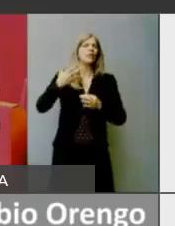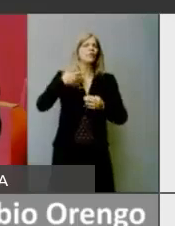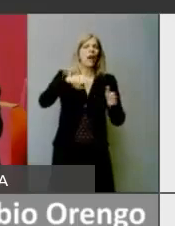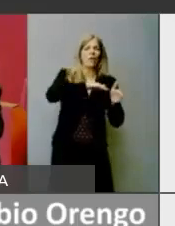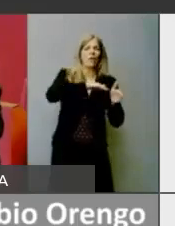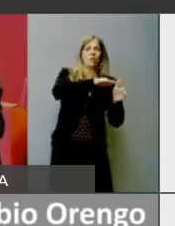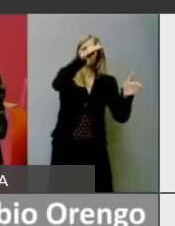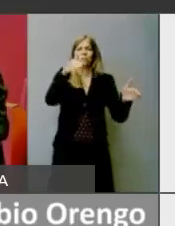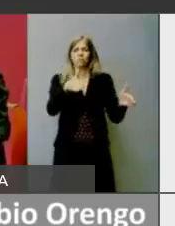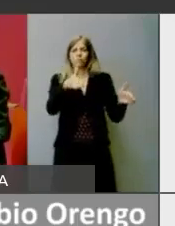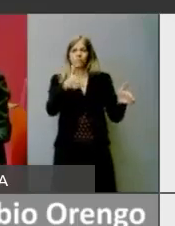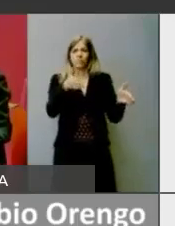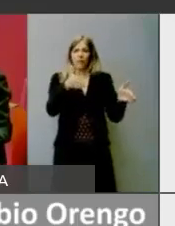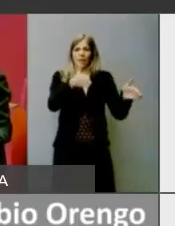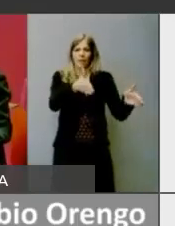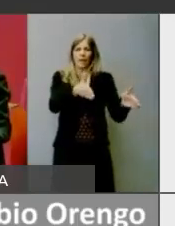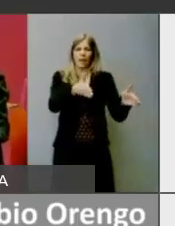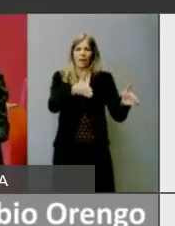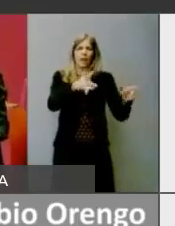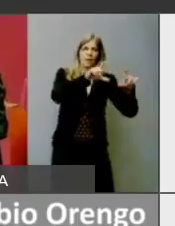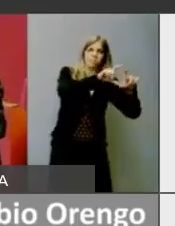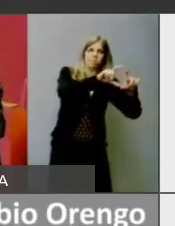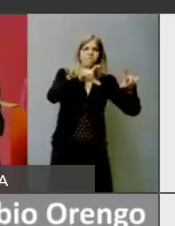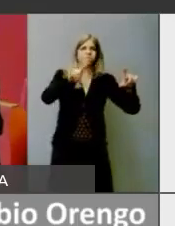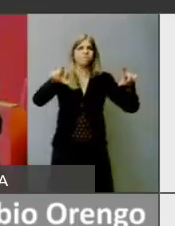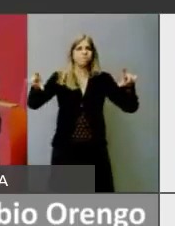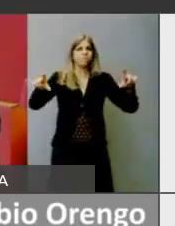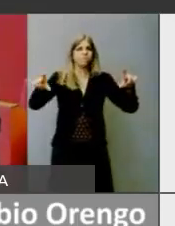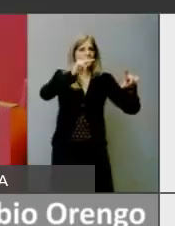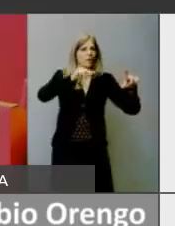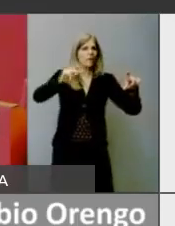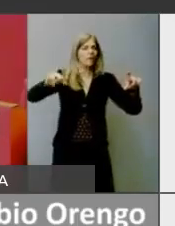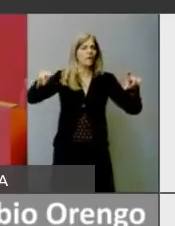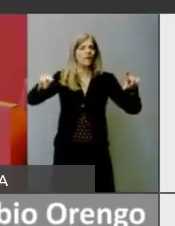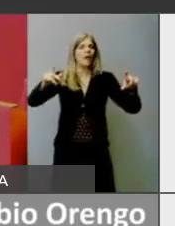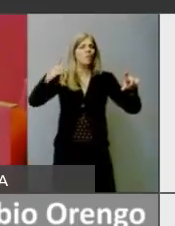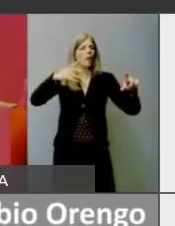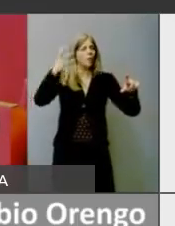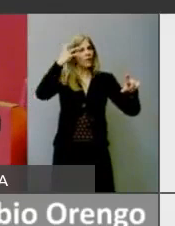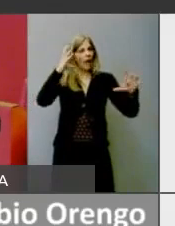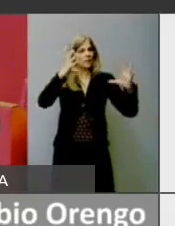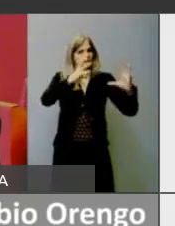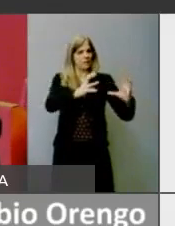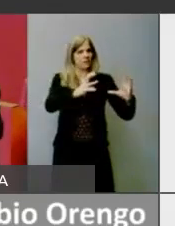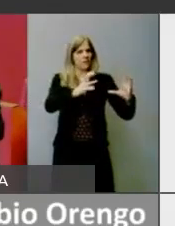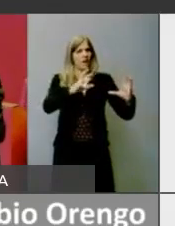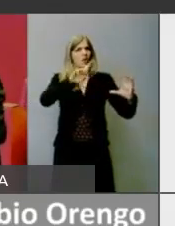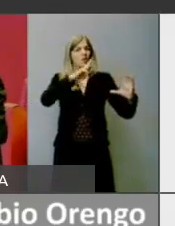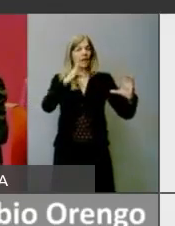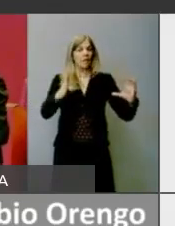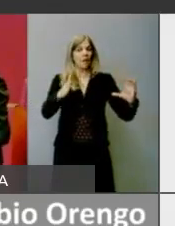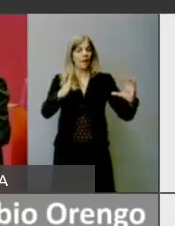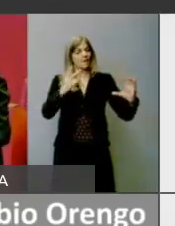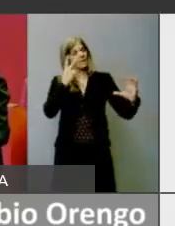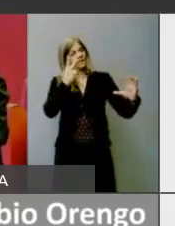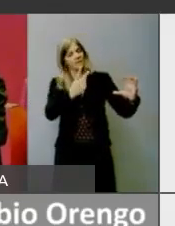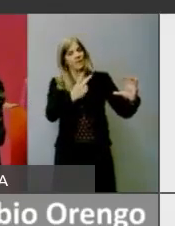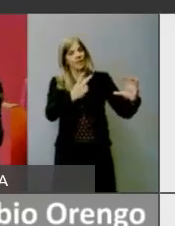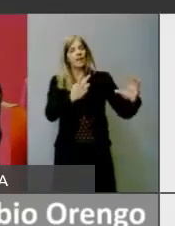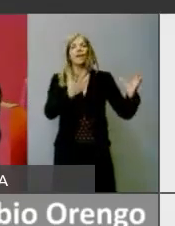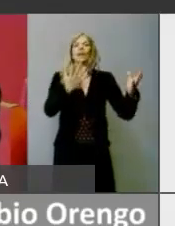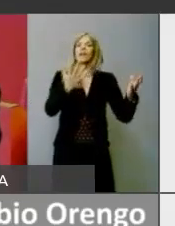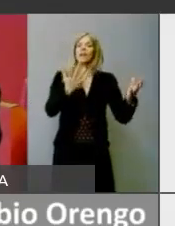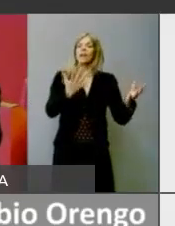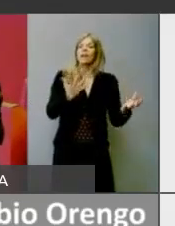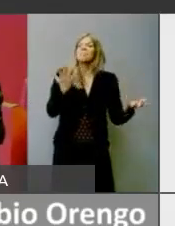sopra proprio l'effigie scolpita del capo di Rosanna Benzi, che se questo Consiglio Comunale ovviamente